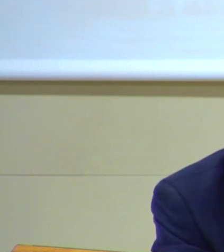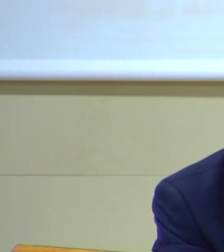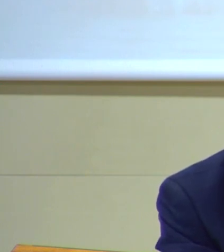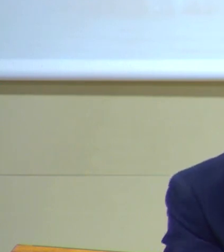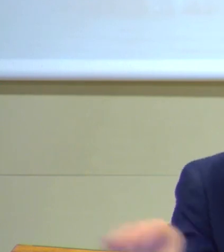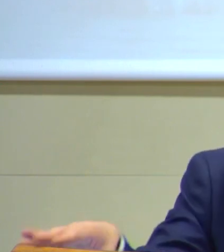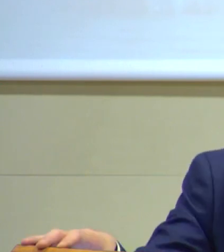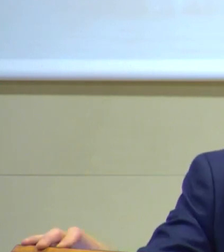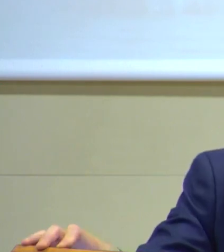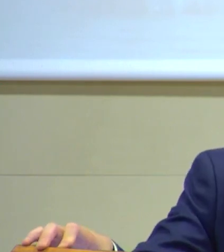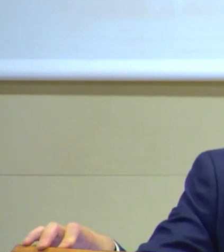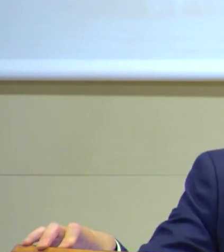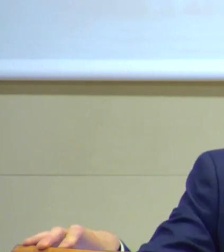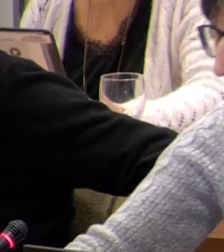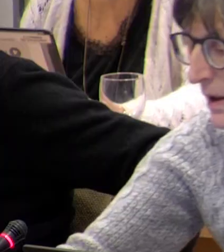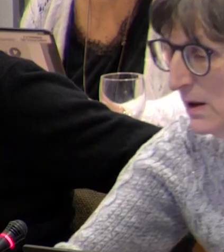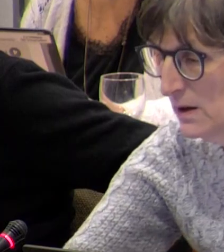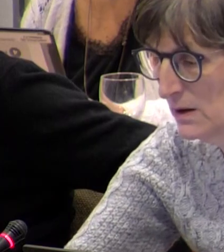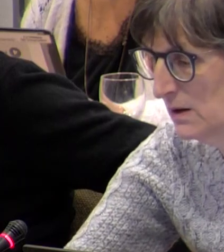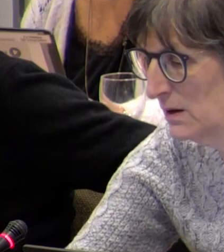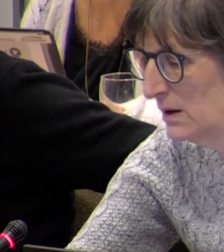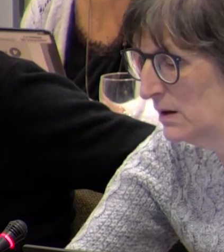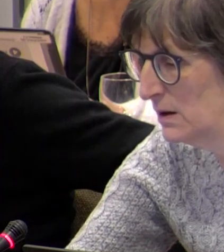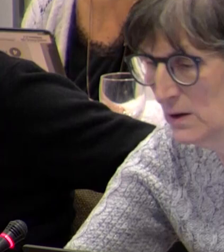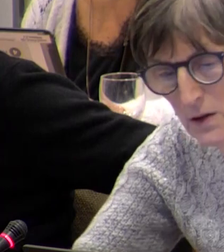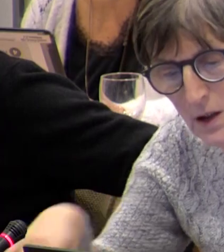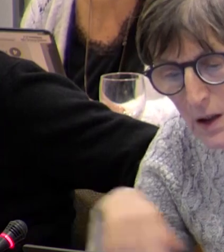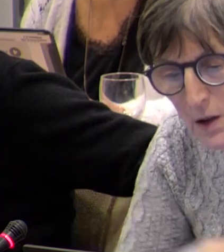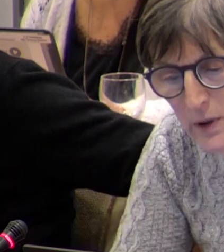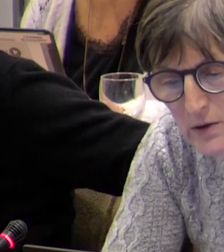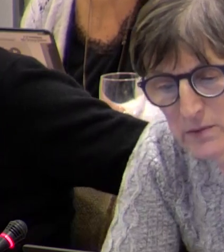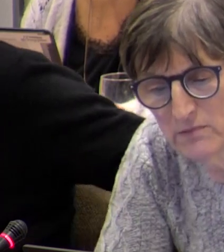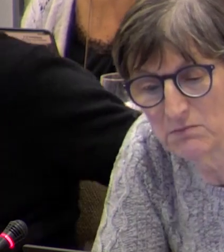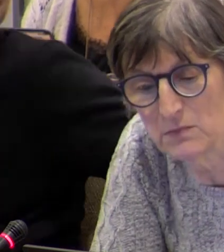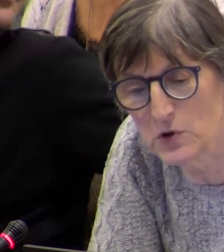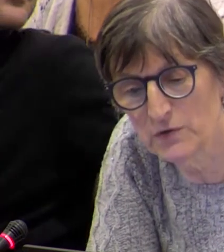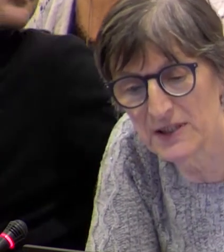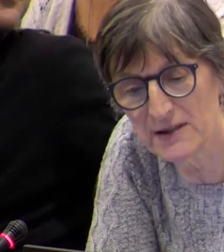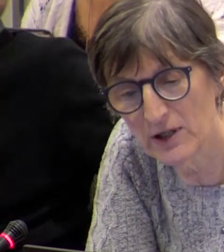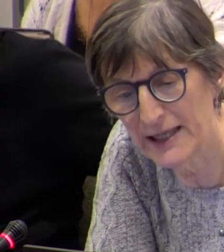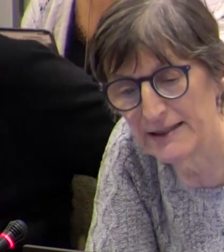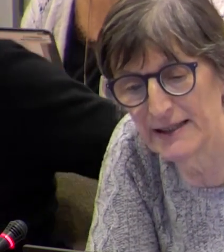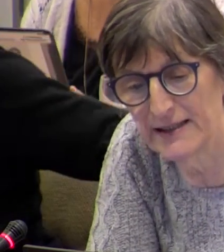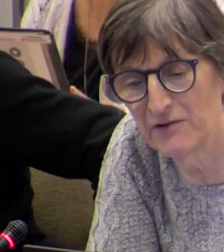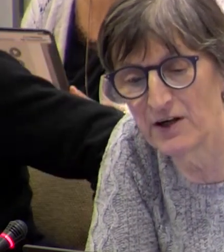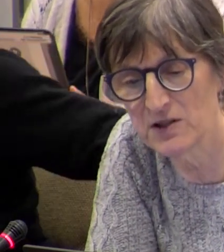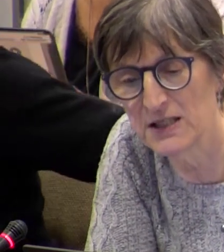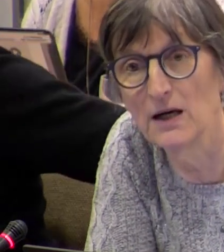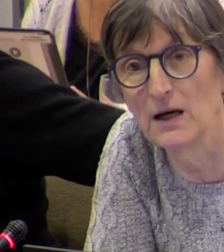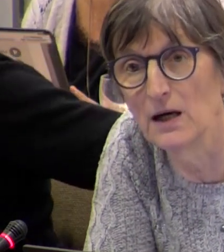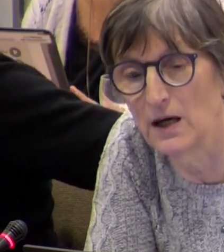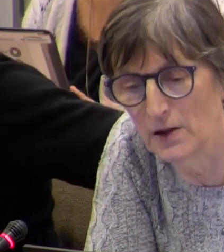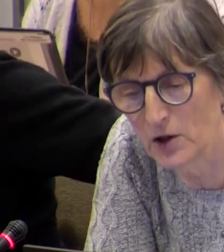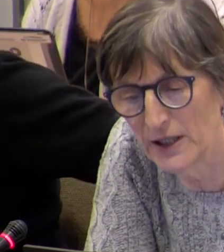sem innovia vallée richard finaux oui je voulais savoir quelle était la différence